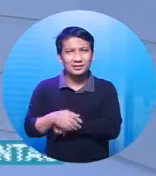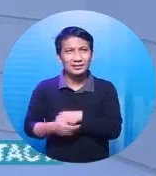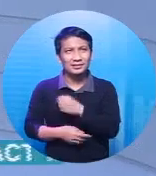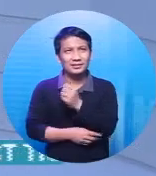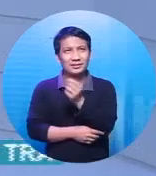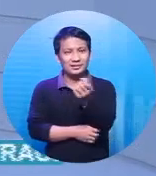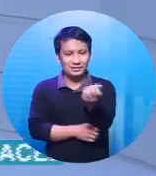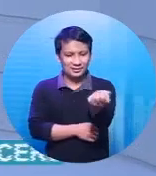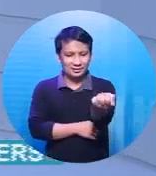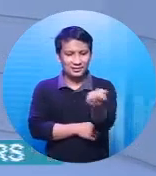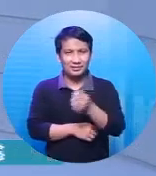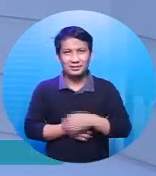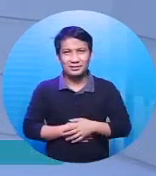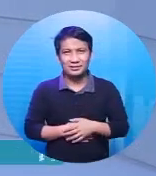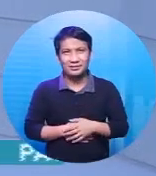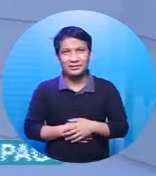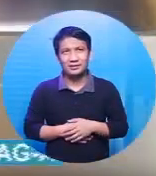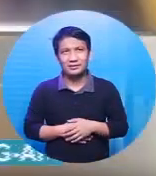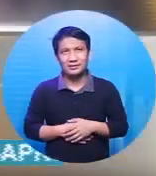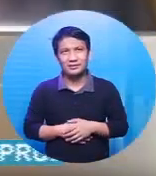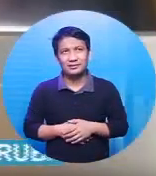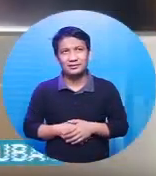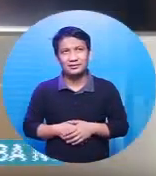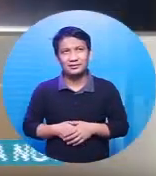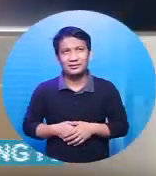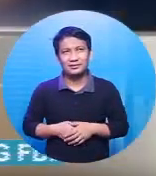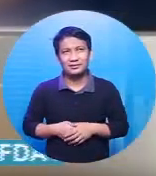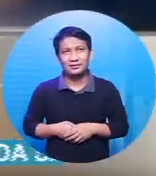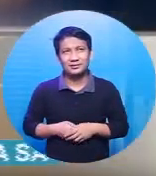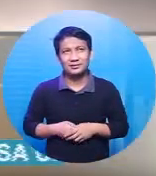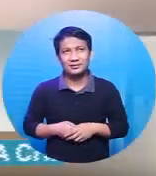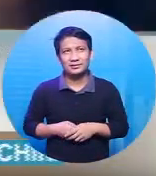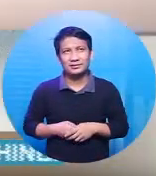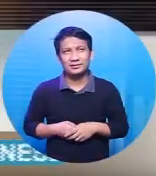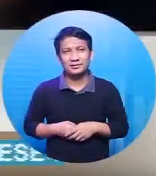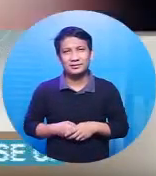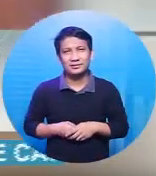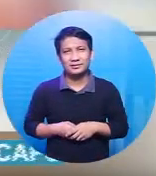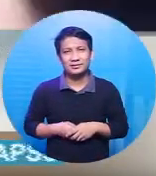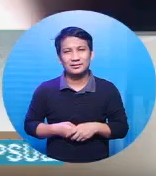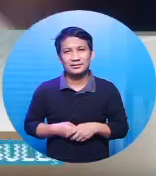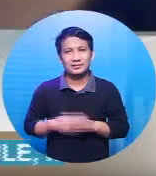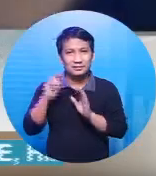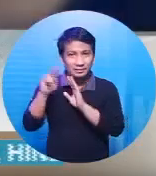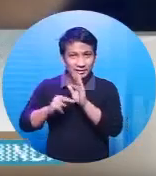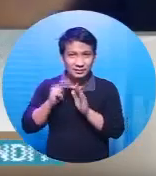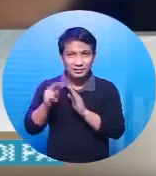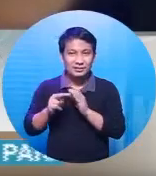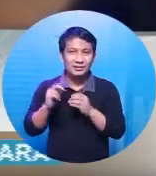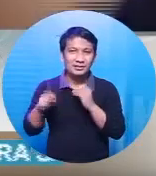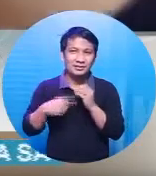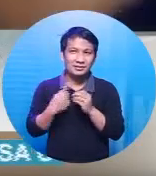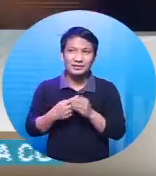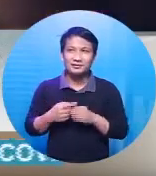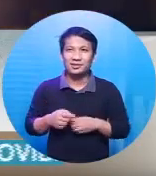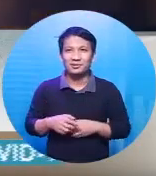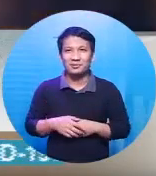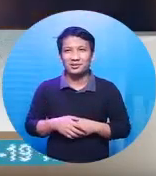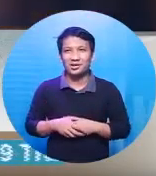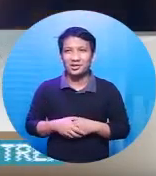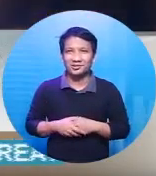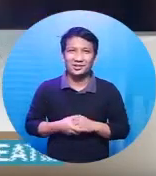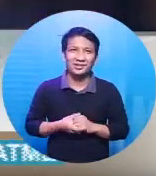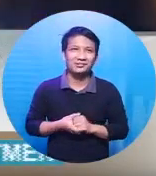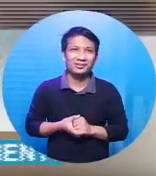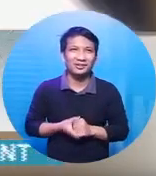Hindi niya pagsasabi ng 50,000 na yan. Kasi may screenshot ako about dyan eh. Na may video rin ako about dyan. Okay.